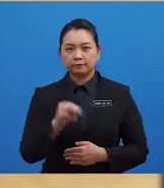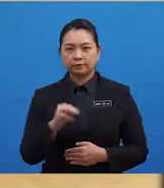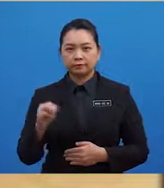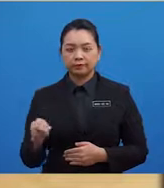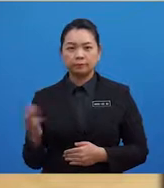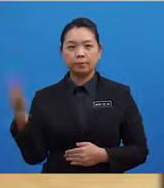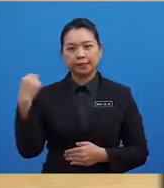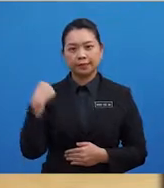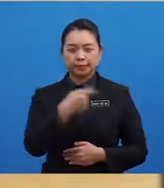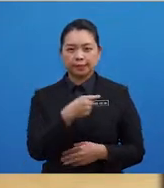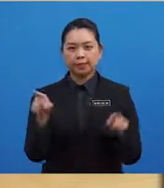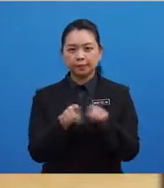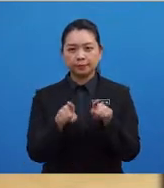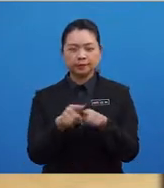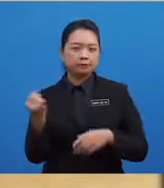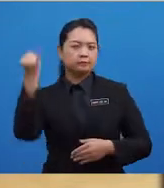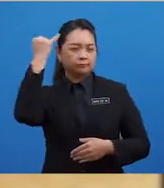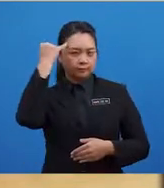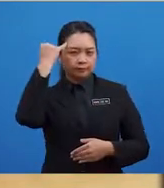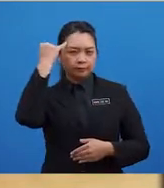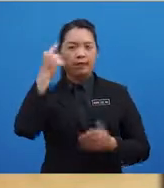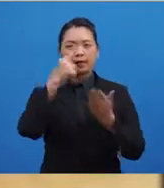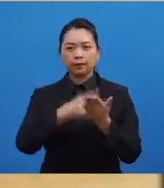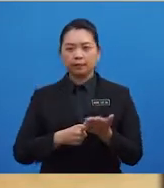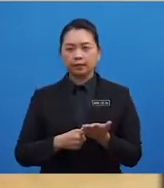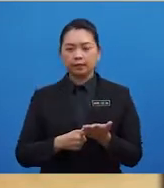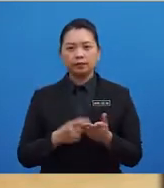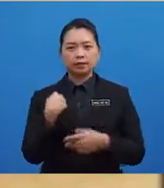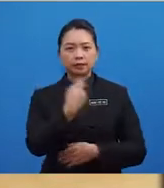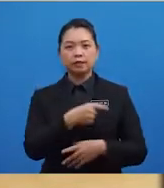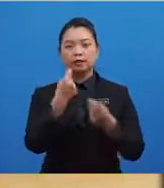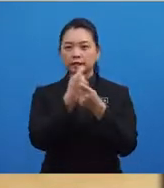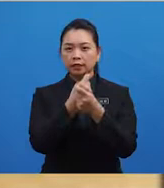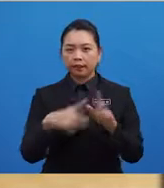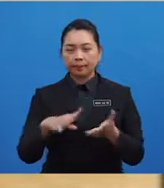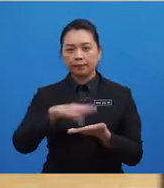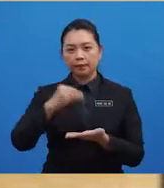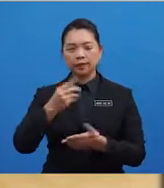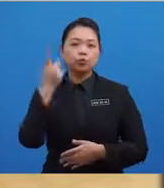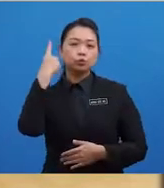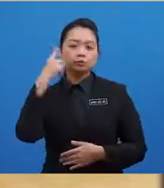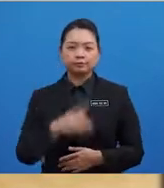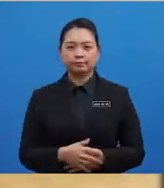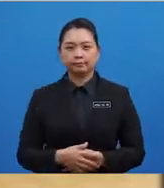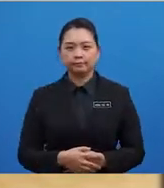Murid-murid, mari kita sama-sama imbas kembali tentang apa yang kita telah pelajari pada sesi yang sebelum ini.